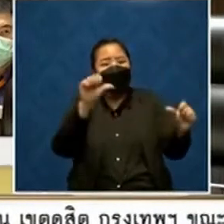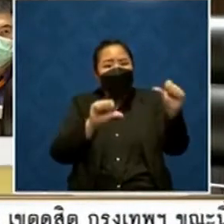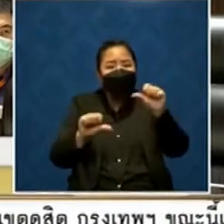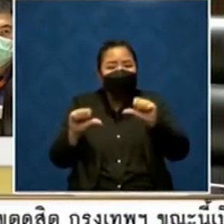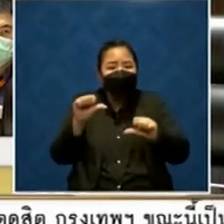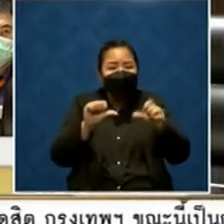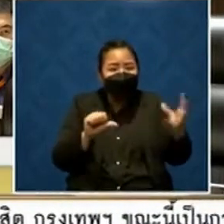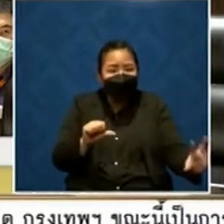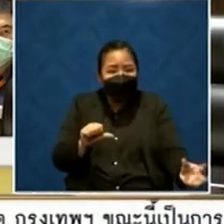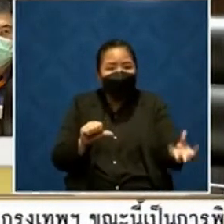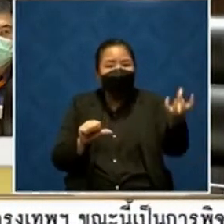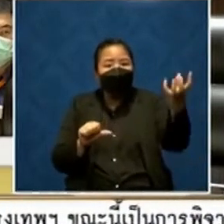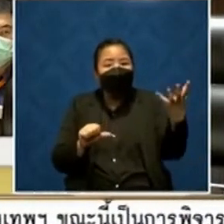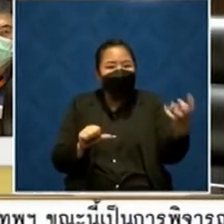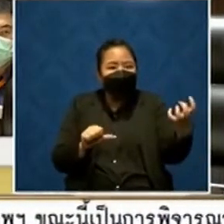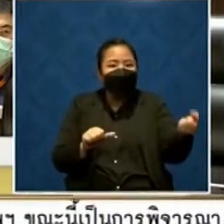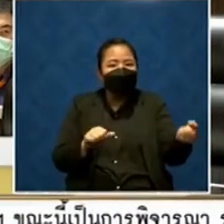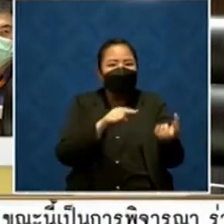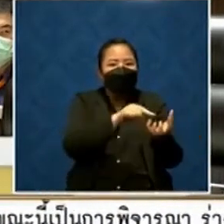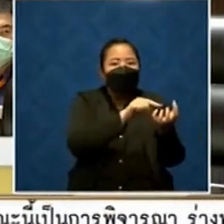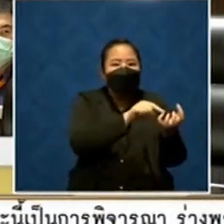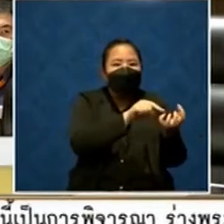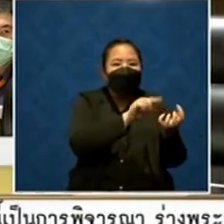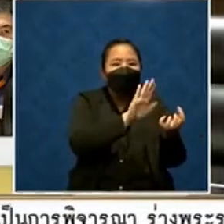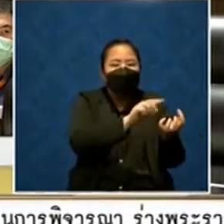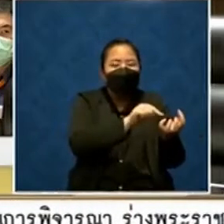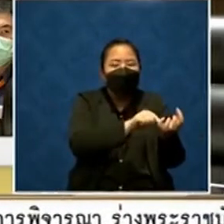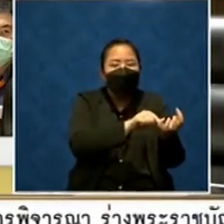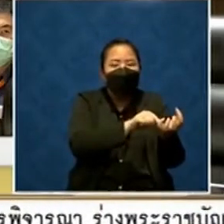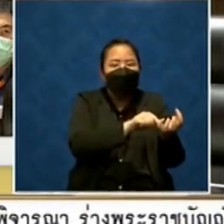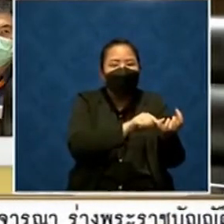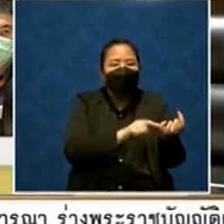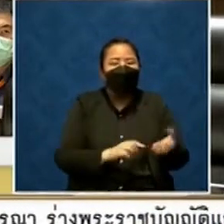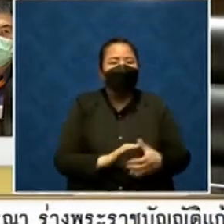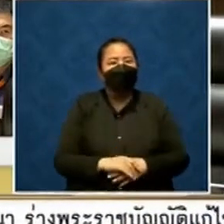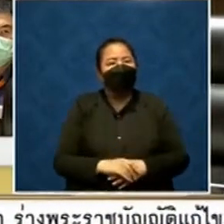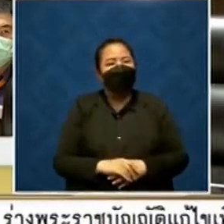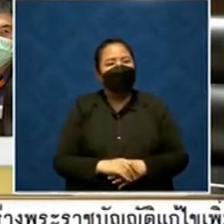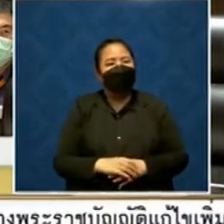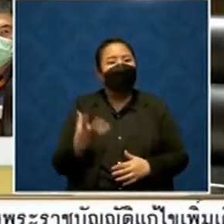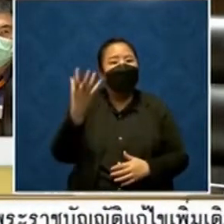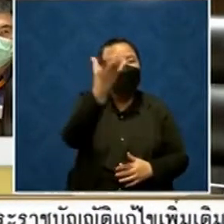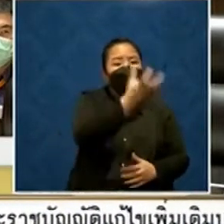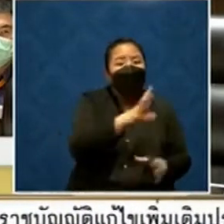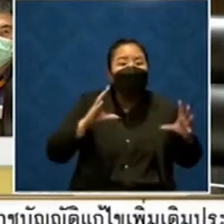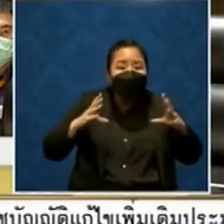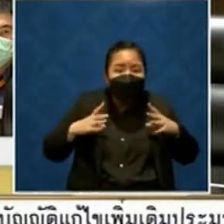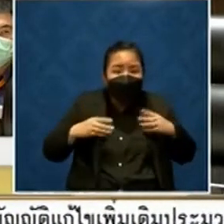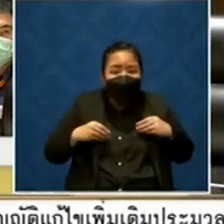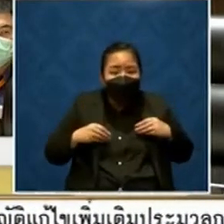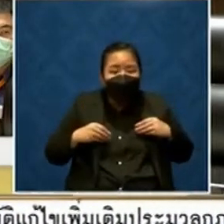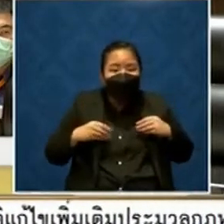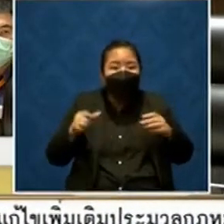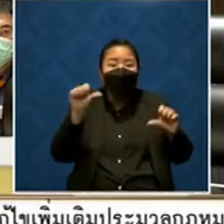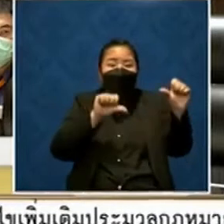งที่ถ้าเราไม่ได้เราเอาความเป็นพรรคการเมืองออกเนี่ยเราก็จะมีเพื่อนนะคะที่เราคุยกันในฐานะปัจเจ